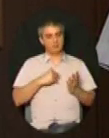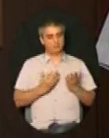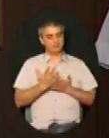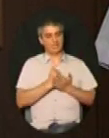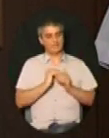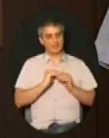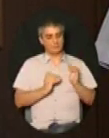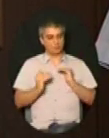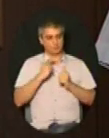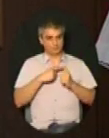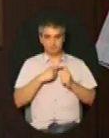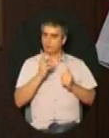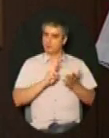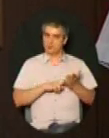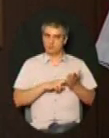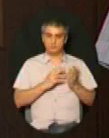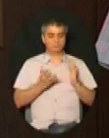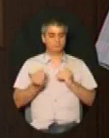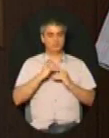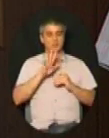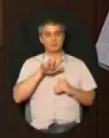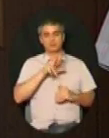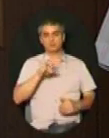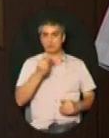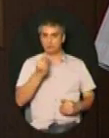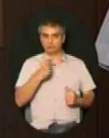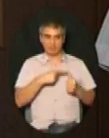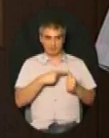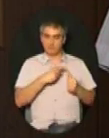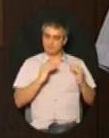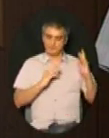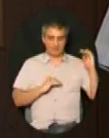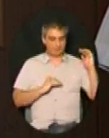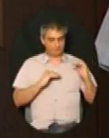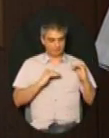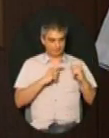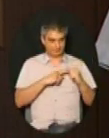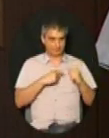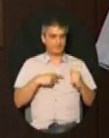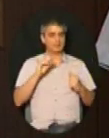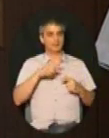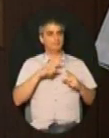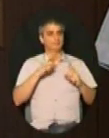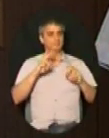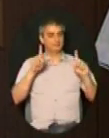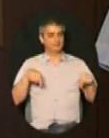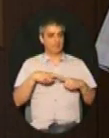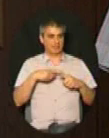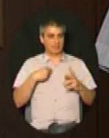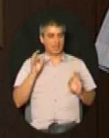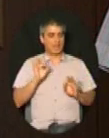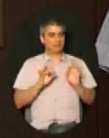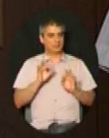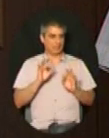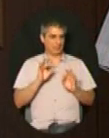את שכר המינימום, זה צעד נכון, הוא יעלה ל-5,300 שקלים, זה יצמצם פערים. עסקה המסגרת עושה הסתה